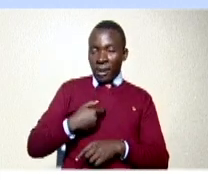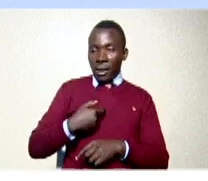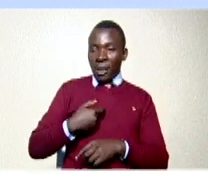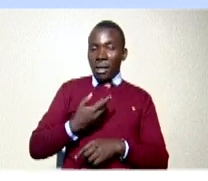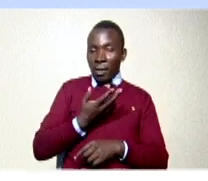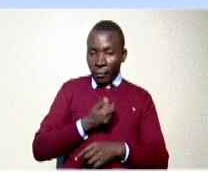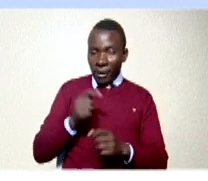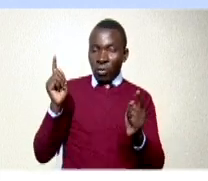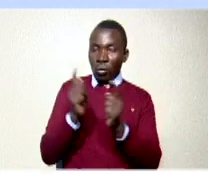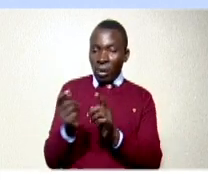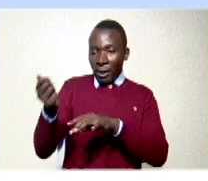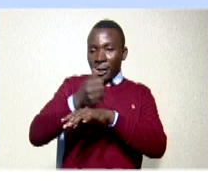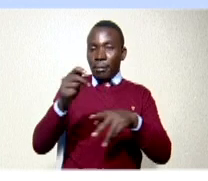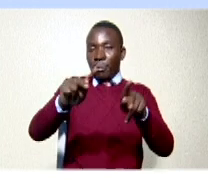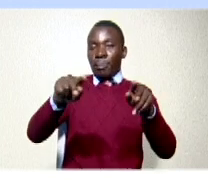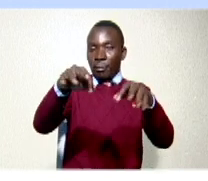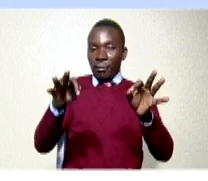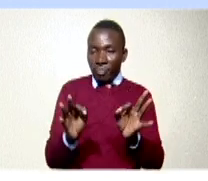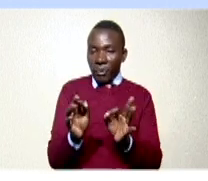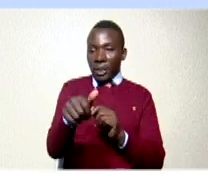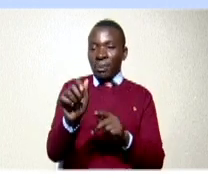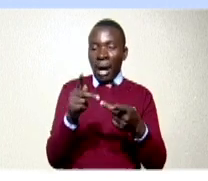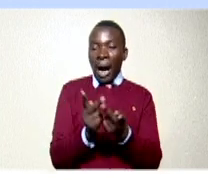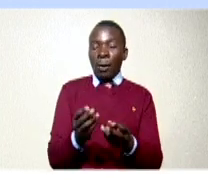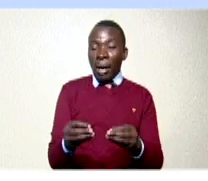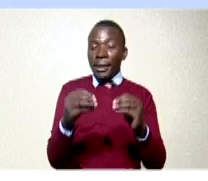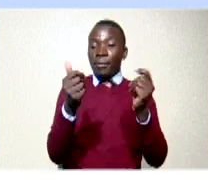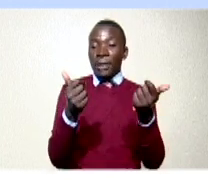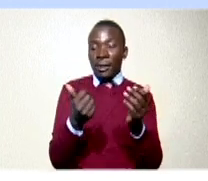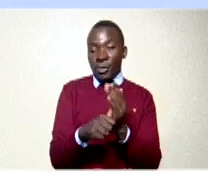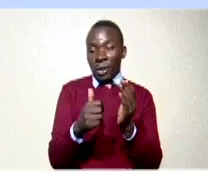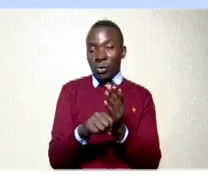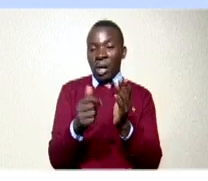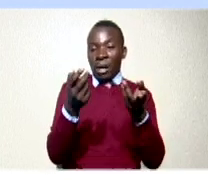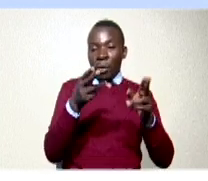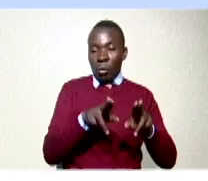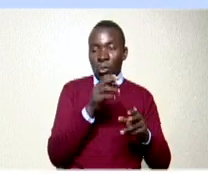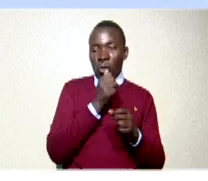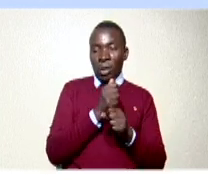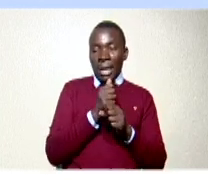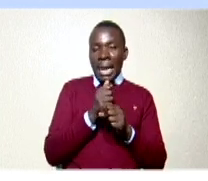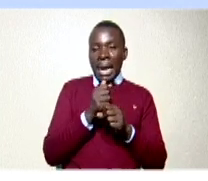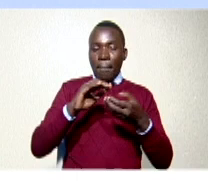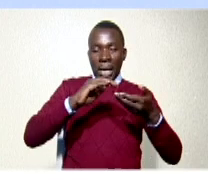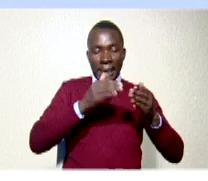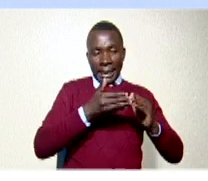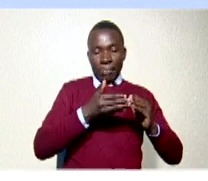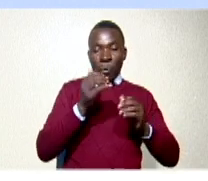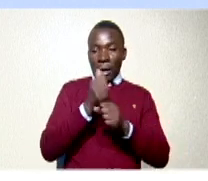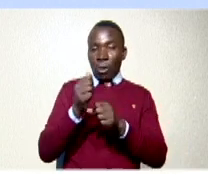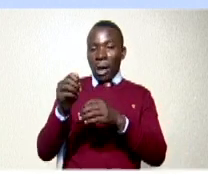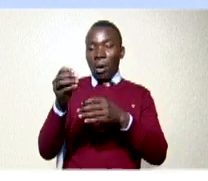bakashyiraho forums zabo platforms zabo aho bakemurira ibibazo hakabamo gukora partnership bakaba bakora